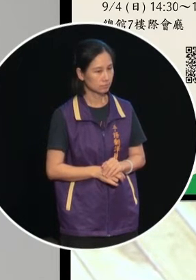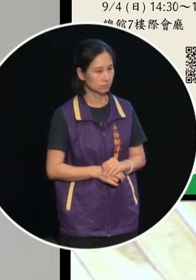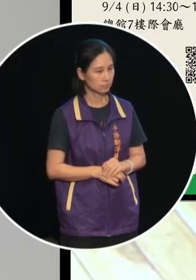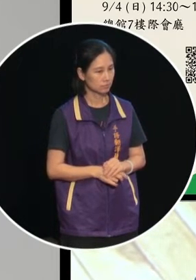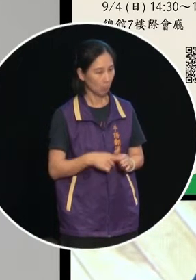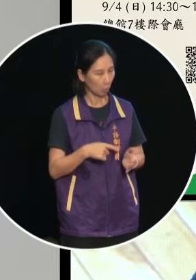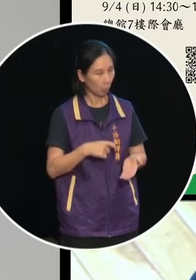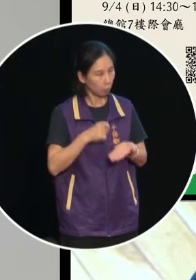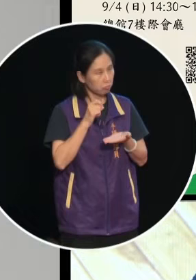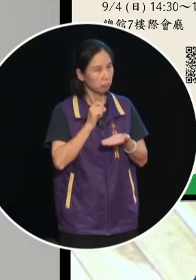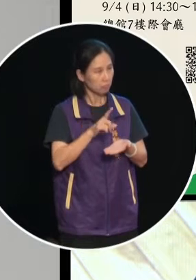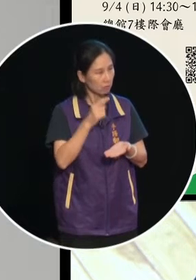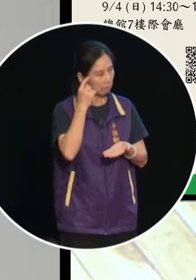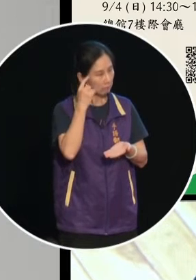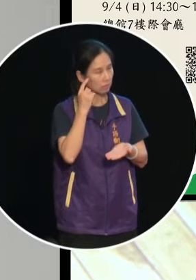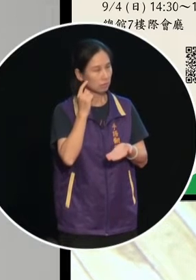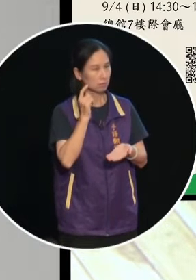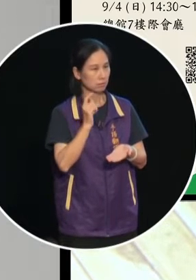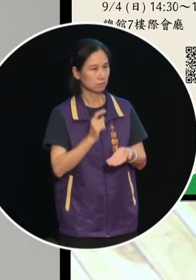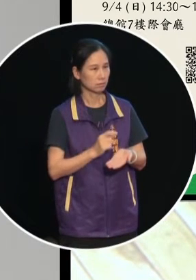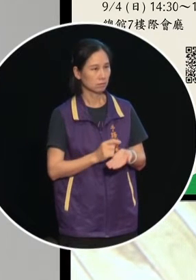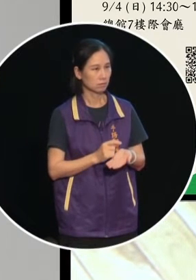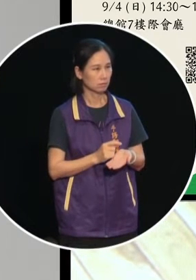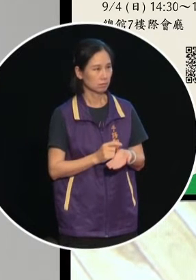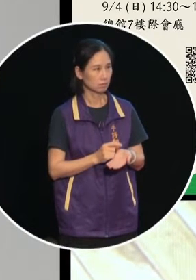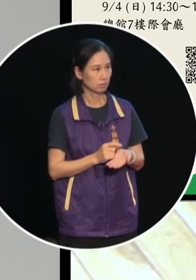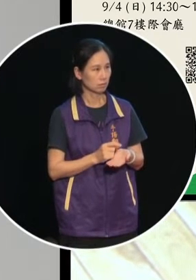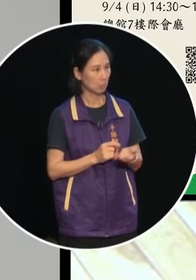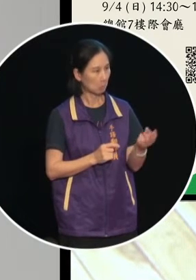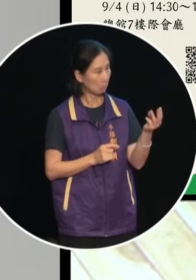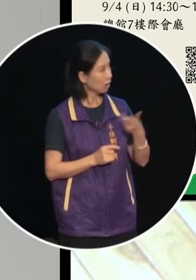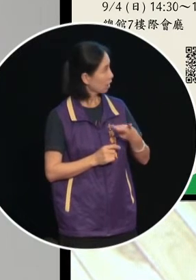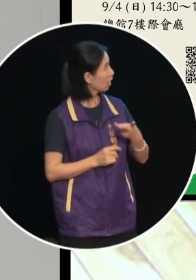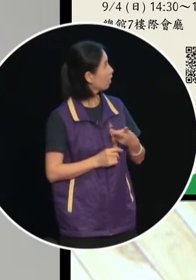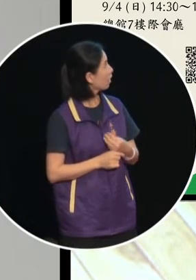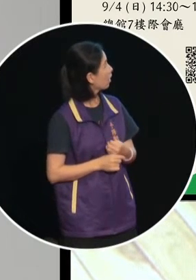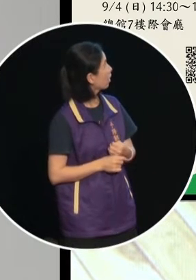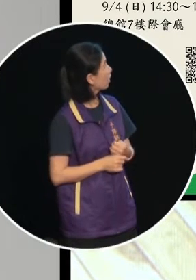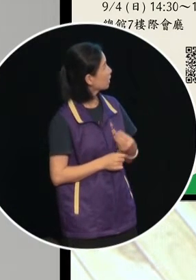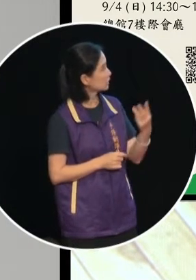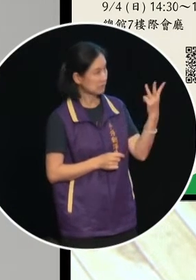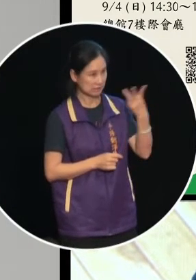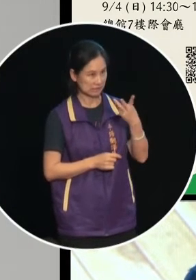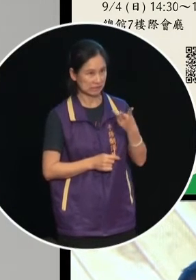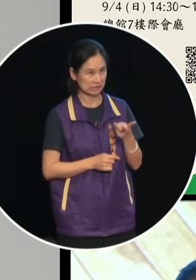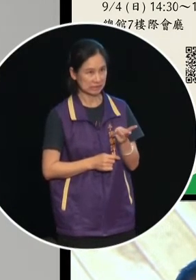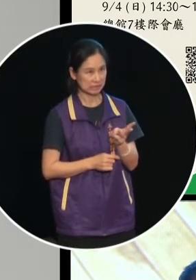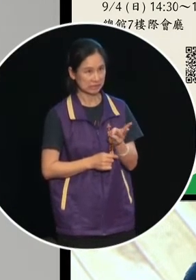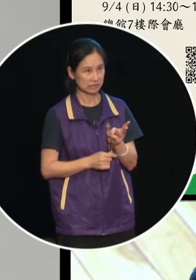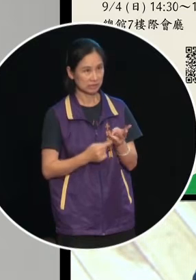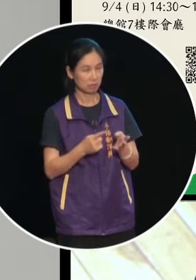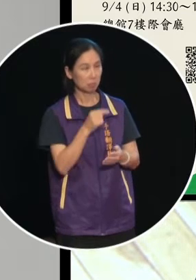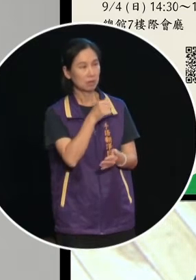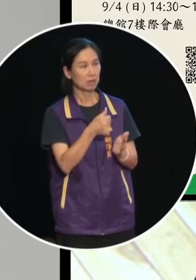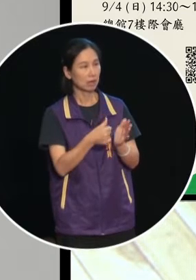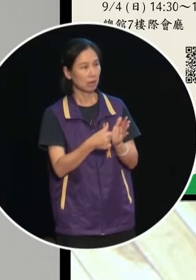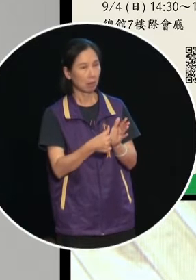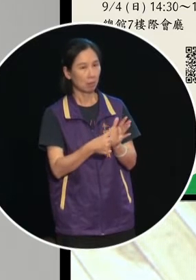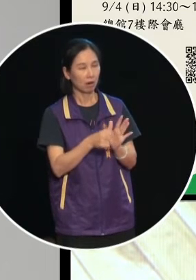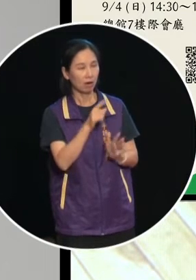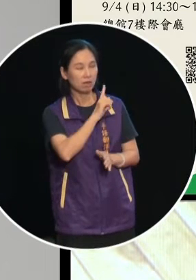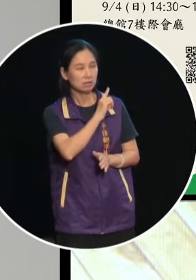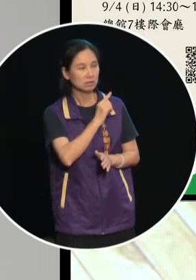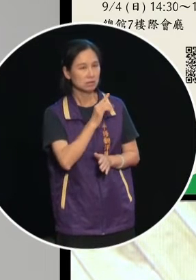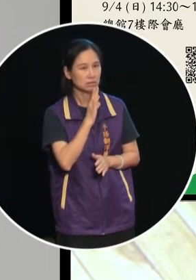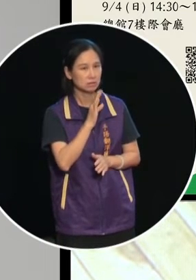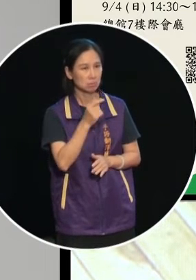提出一个观点，三个盾牌，台湾一定要守护的三个盾牌。盾牌是什么？对，大家都有个